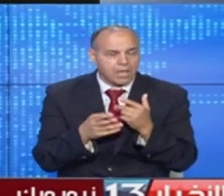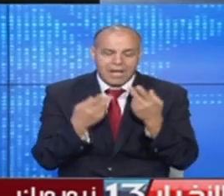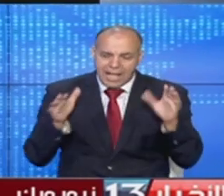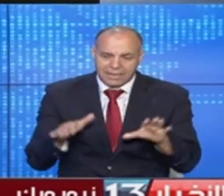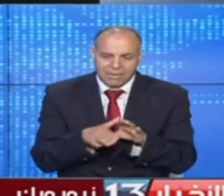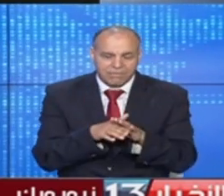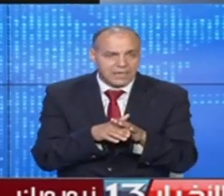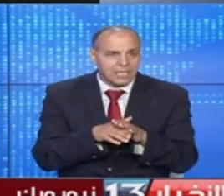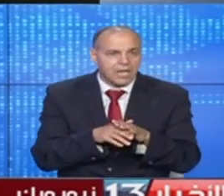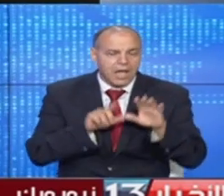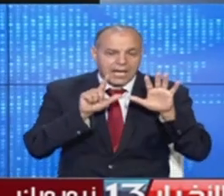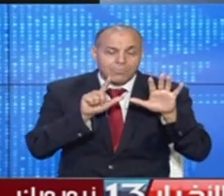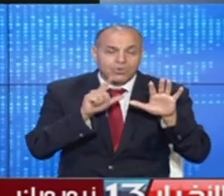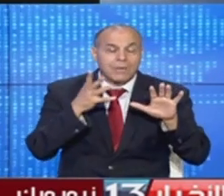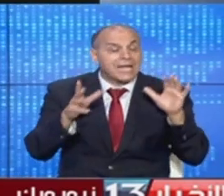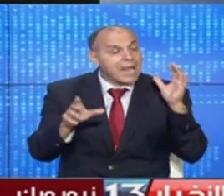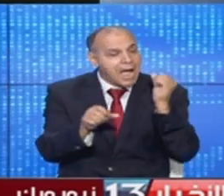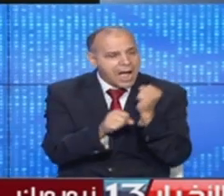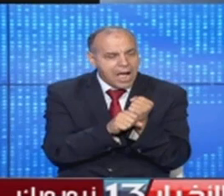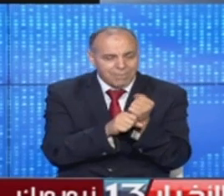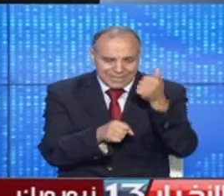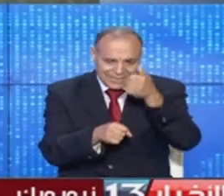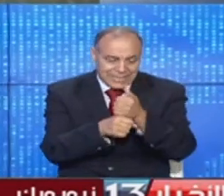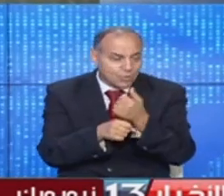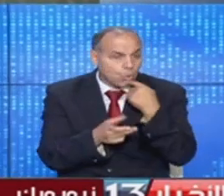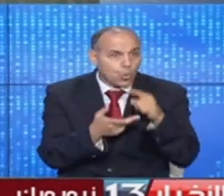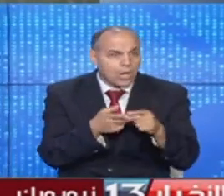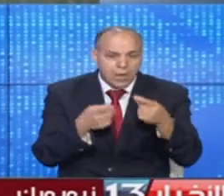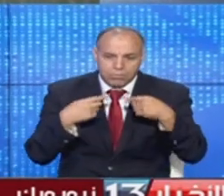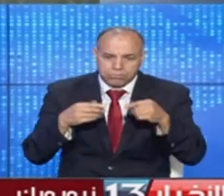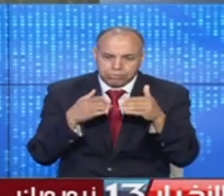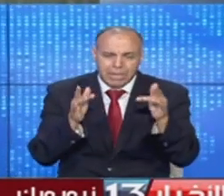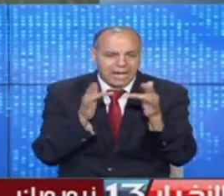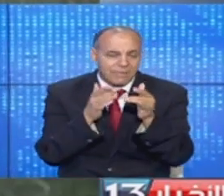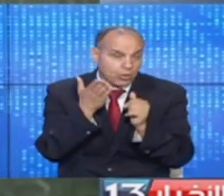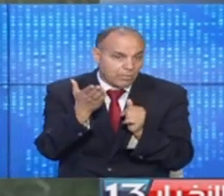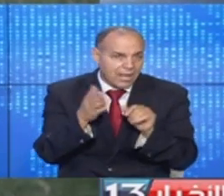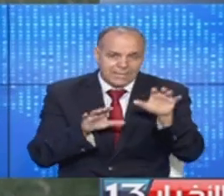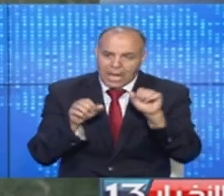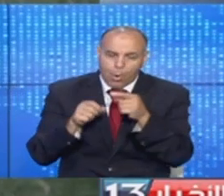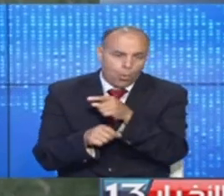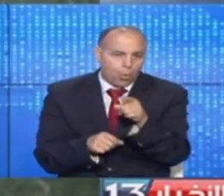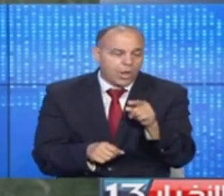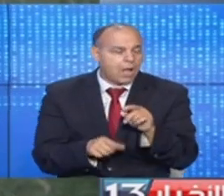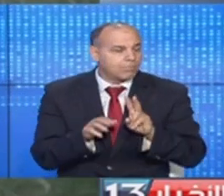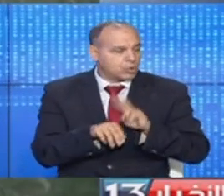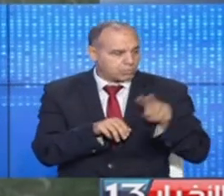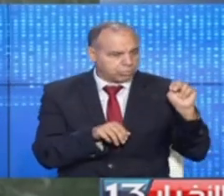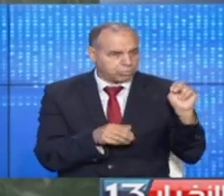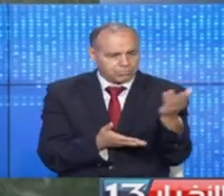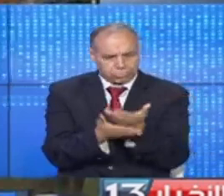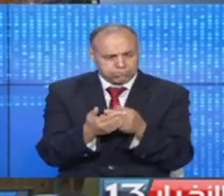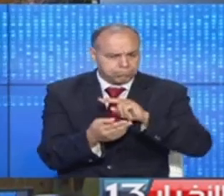بمرور خمسه وسبعين عاما على تاسيسها في قمه افتراضيه دعى خلالها بيريز الى المزيد من